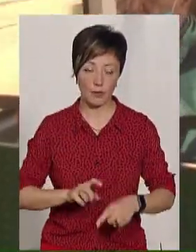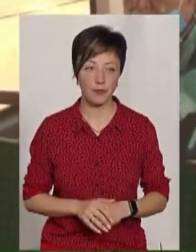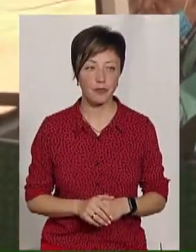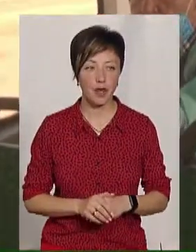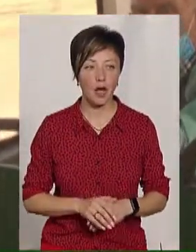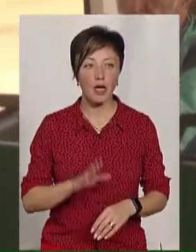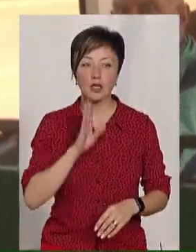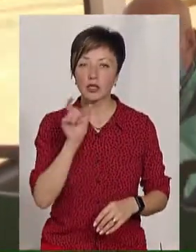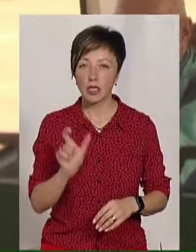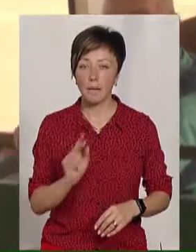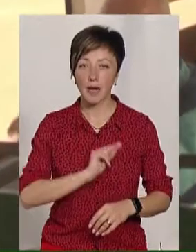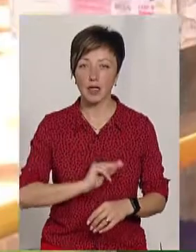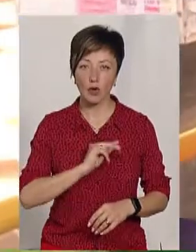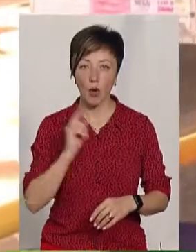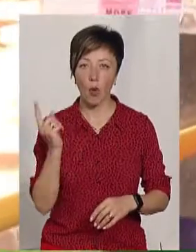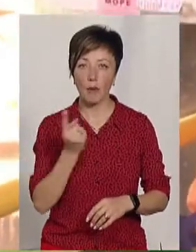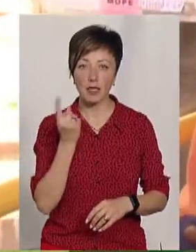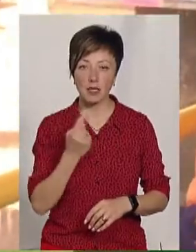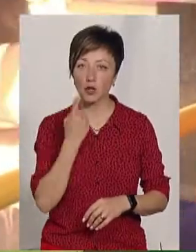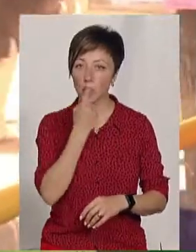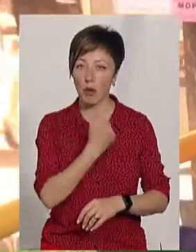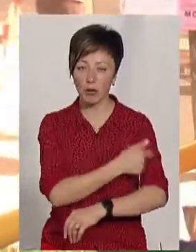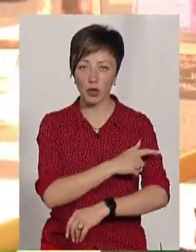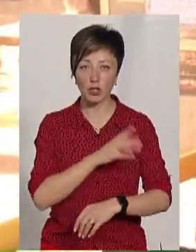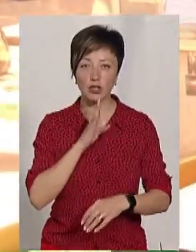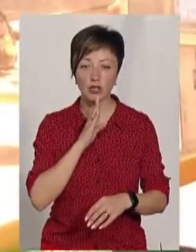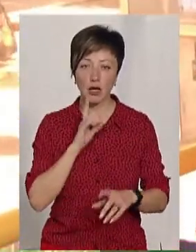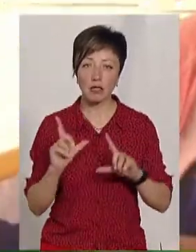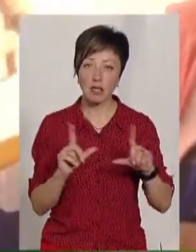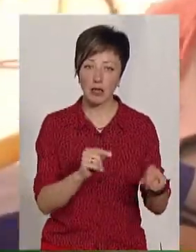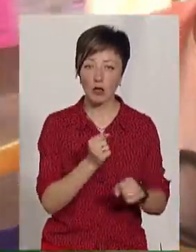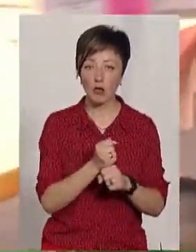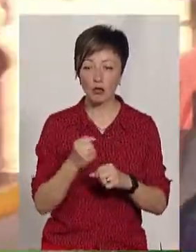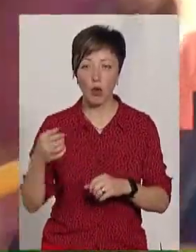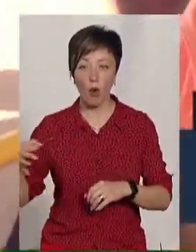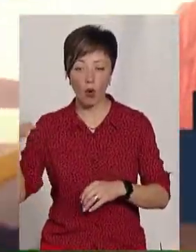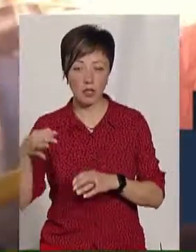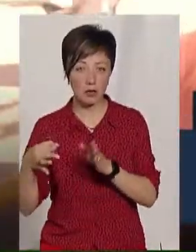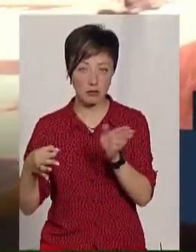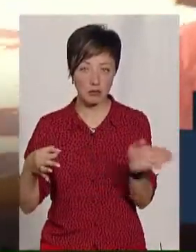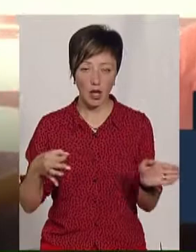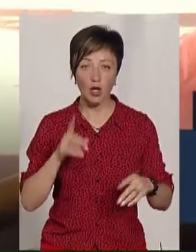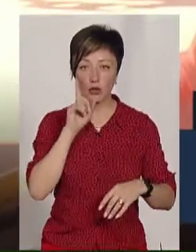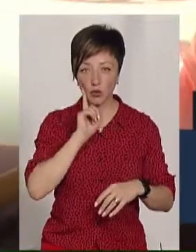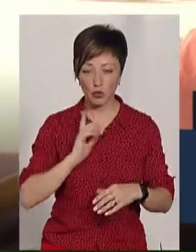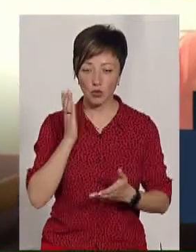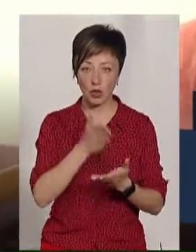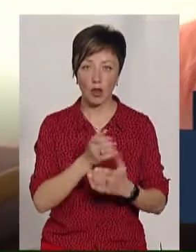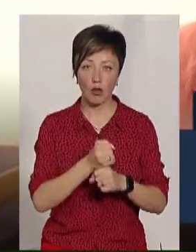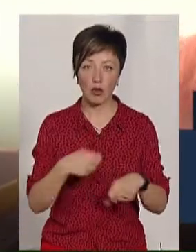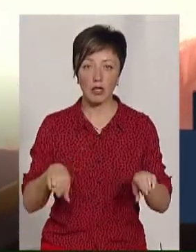Олена Фукша працює в обласній стоматполіклініці. Жінка каже, до роботи добирається з Озерної. Це дуже зручно їхати на роботу таким